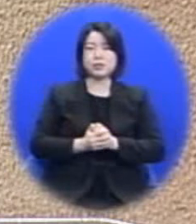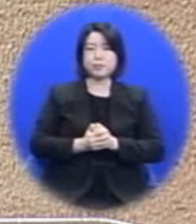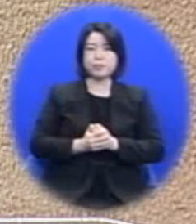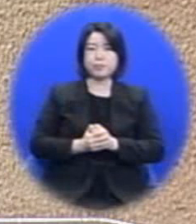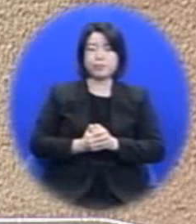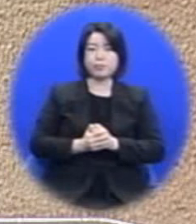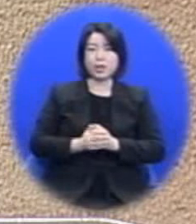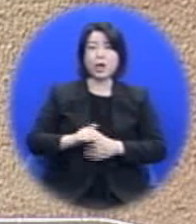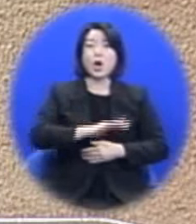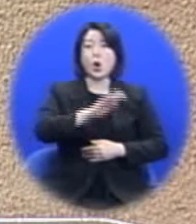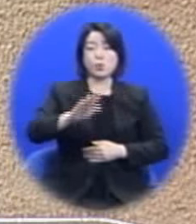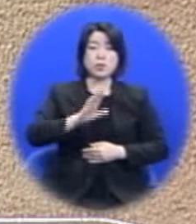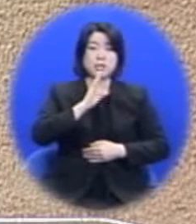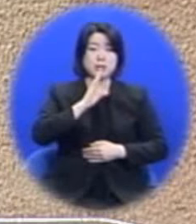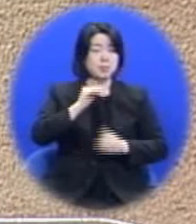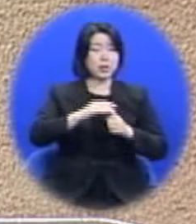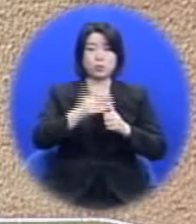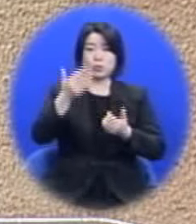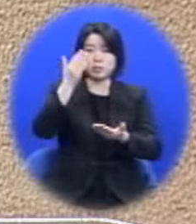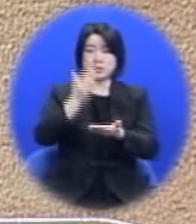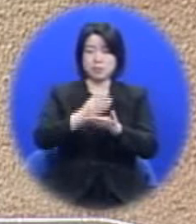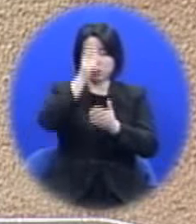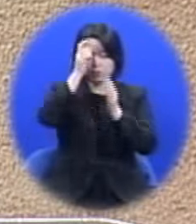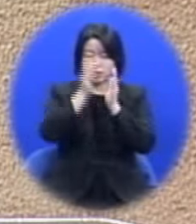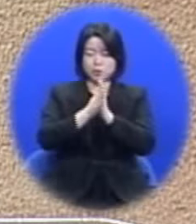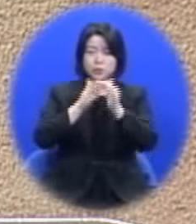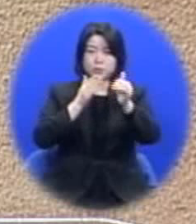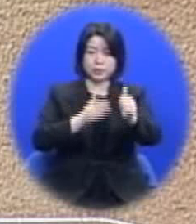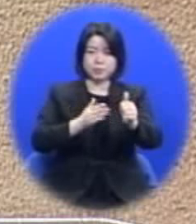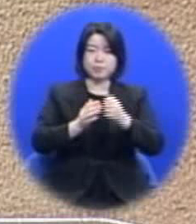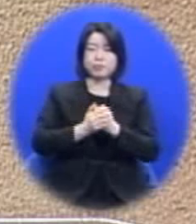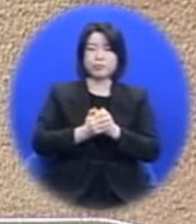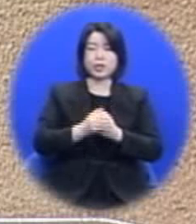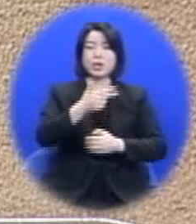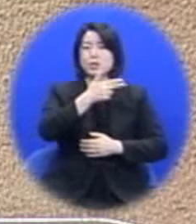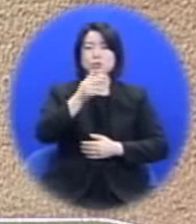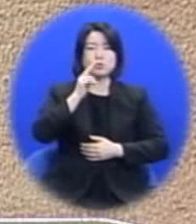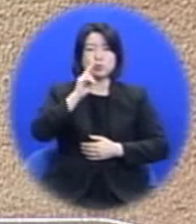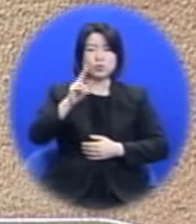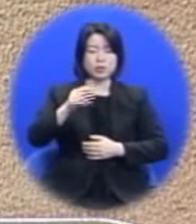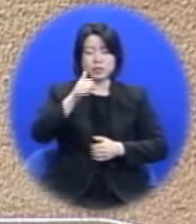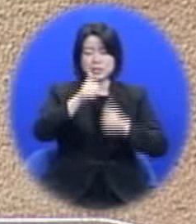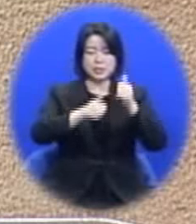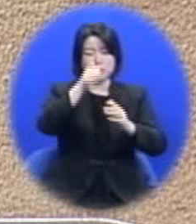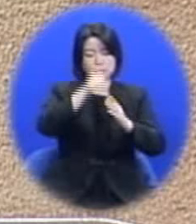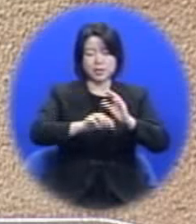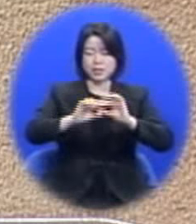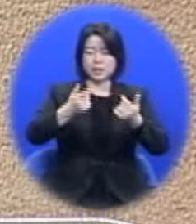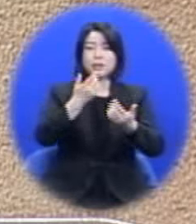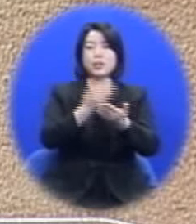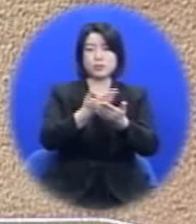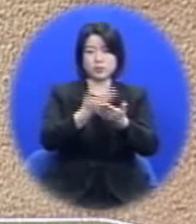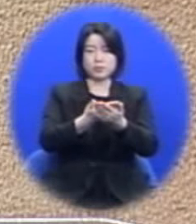우리 정말 놓치지 말고 기도합시다. 아멘. 주여 시험에 들게 하지 마옵소서.